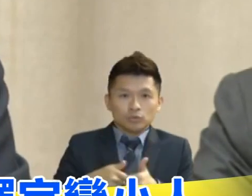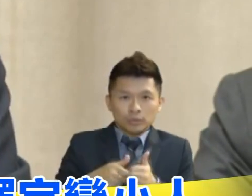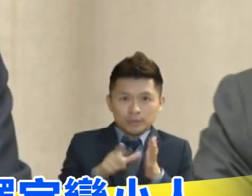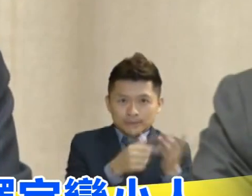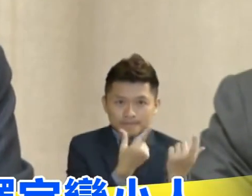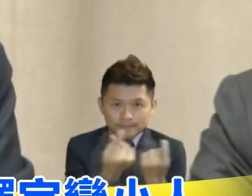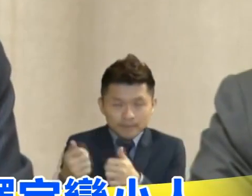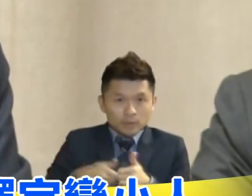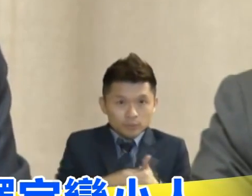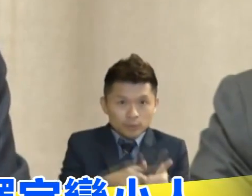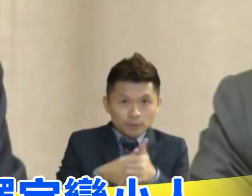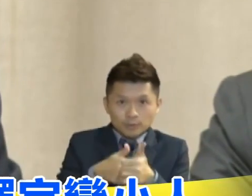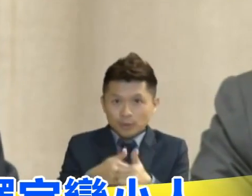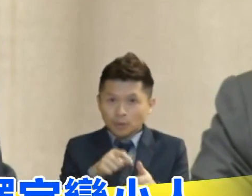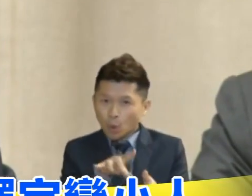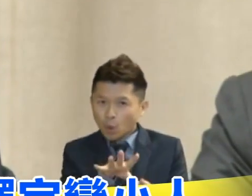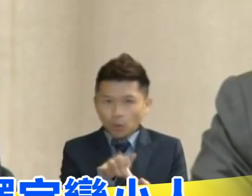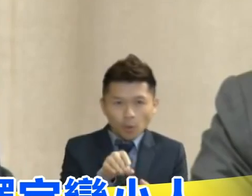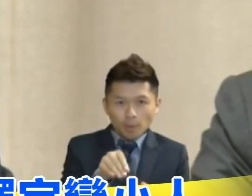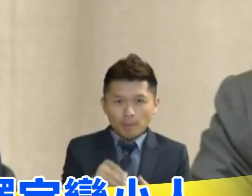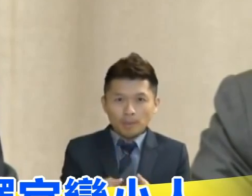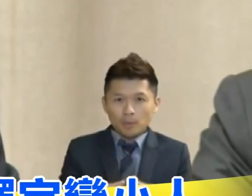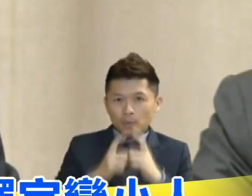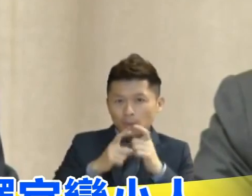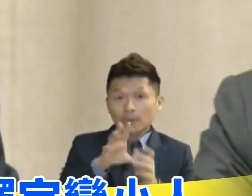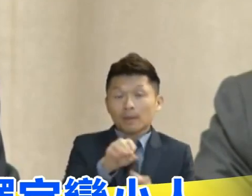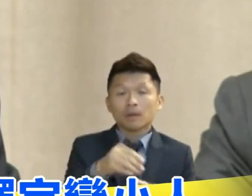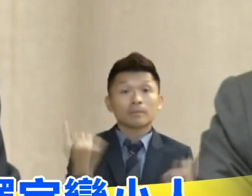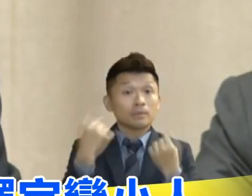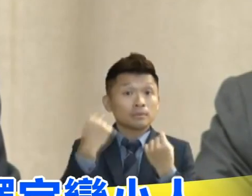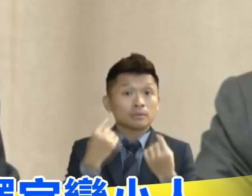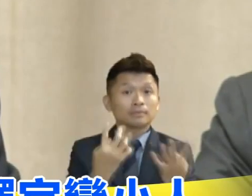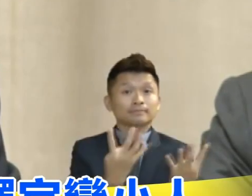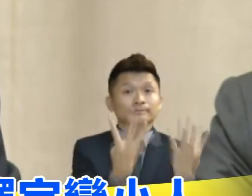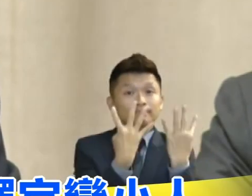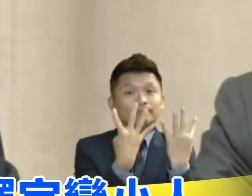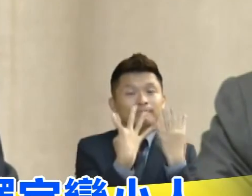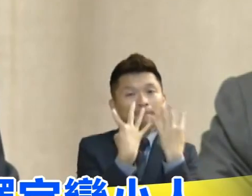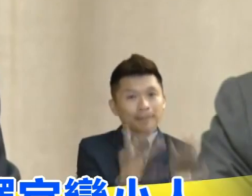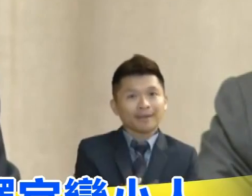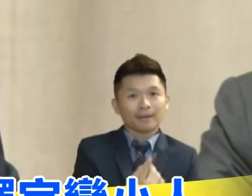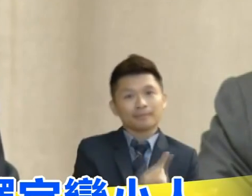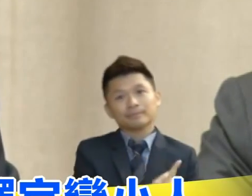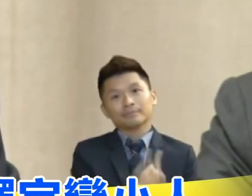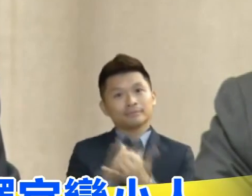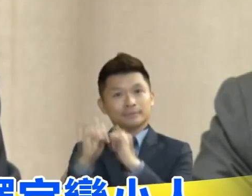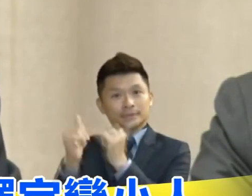则是去背的电脑特效剪接。虽然没有圆框阻碍视线，但难免让人觉得这手语翻译